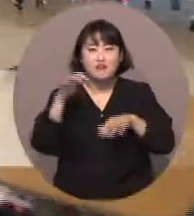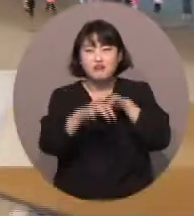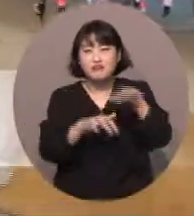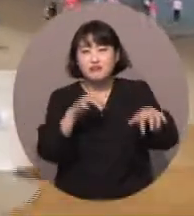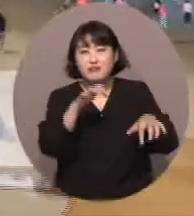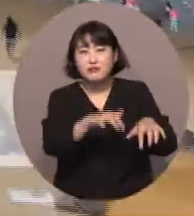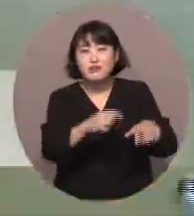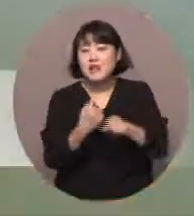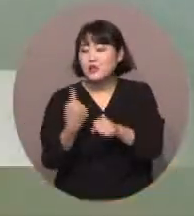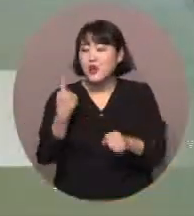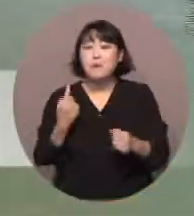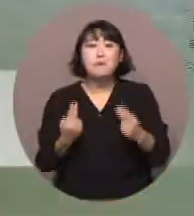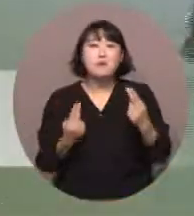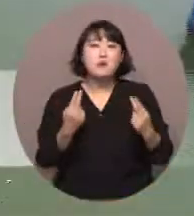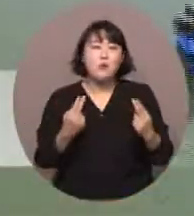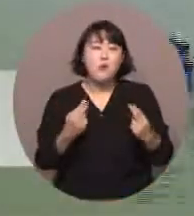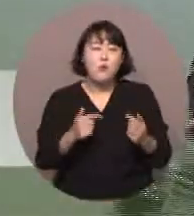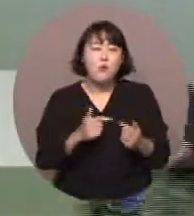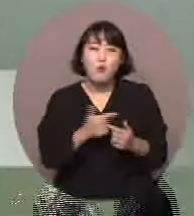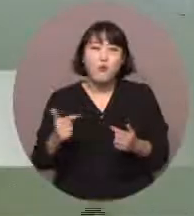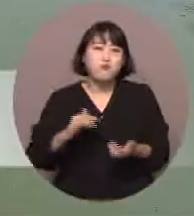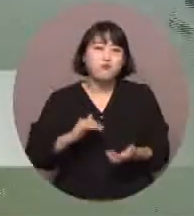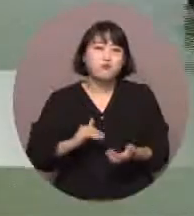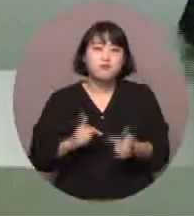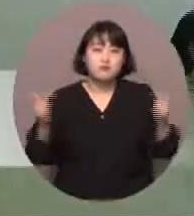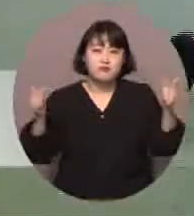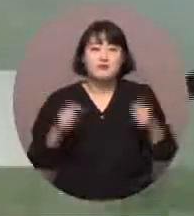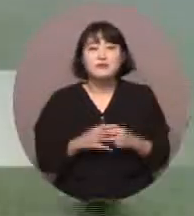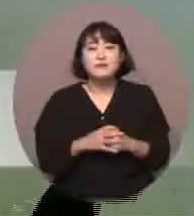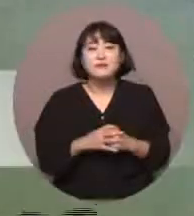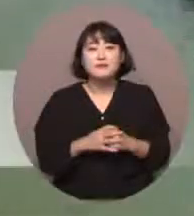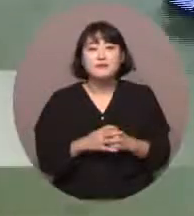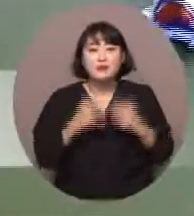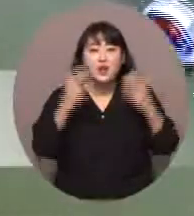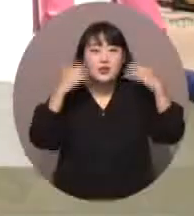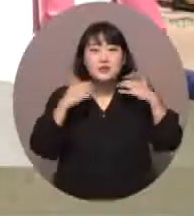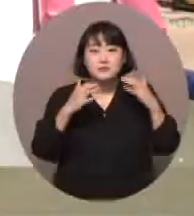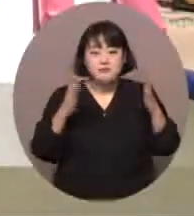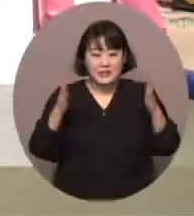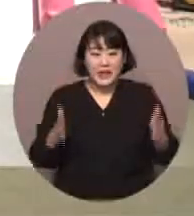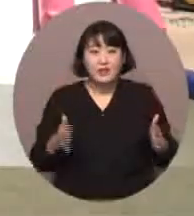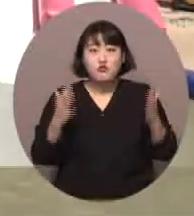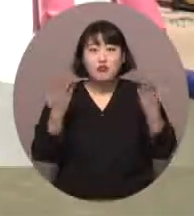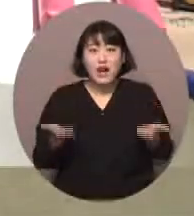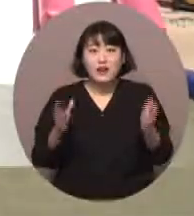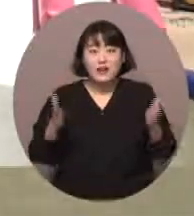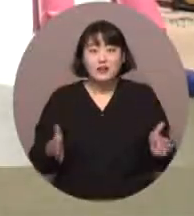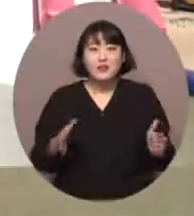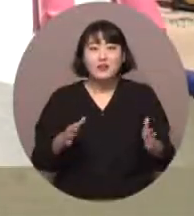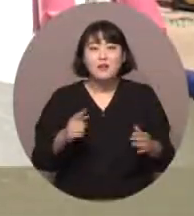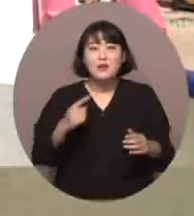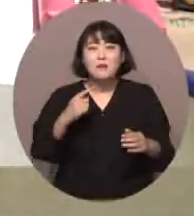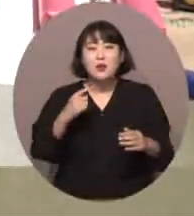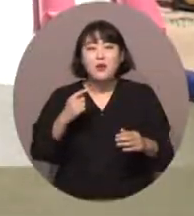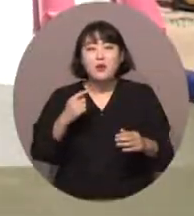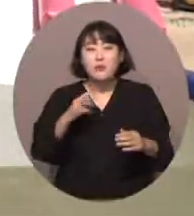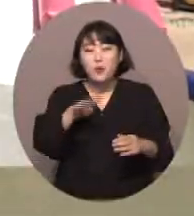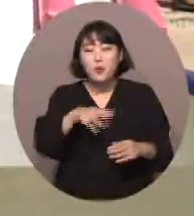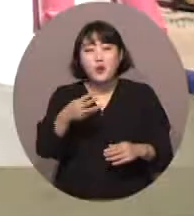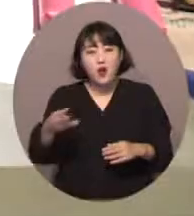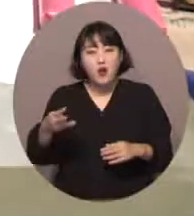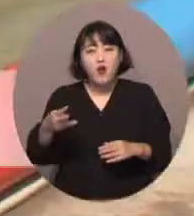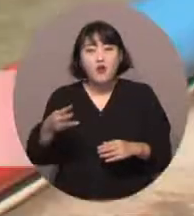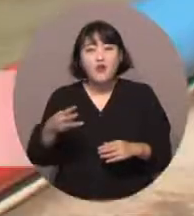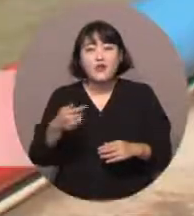피서객이 지난해보다 크게는 것으로 나타났습니다 여름 피서처를 전후에 해양 머드박람회와 머드축제가 열린